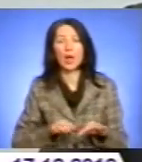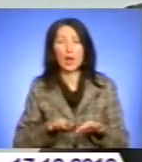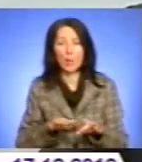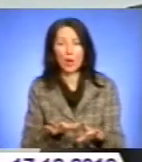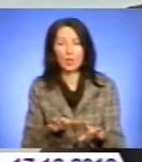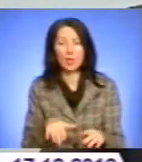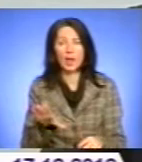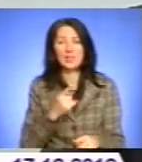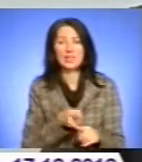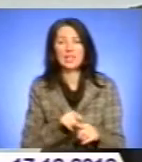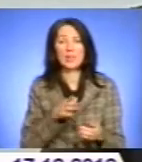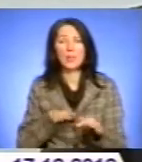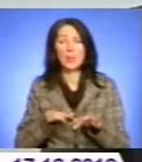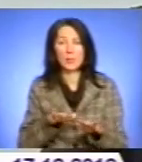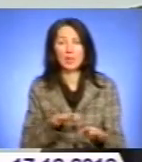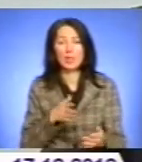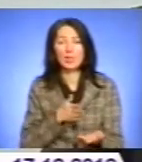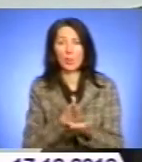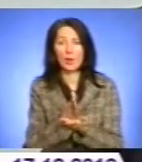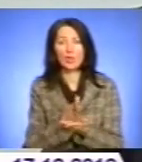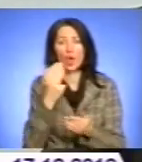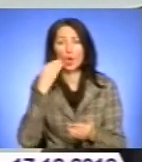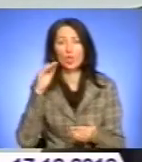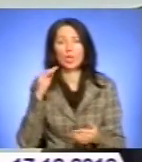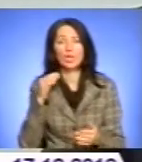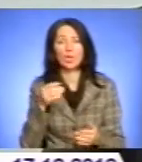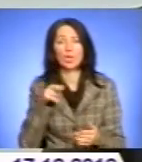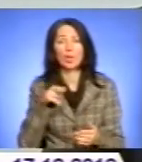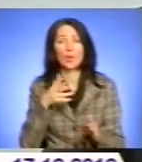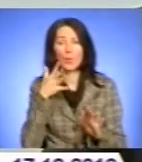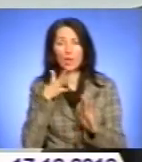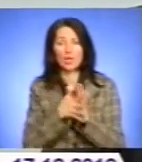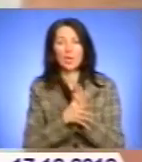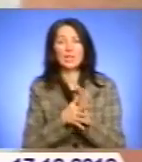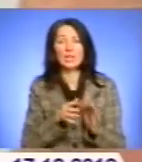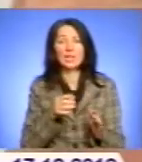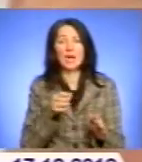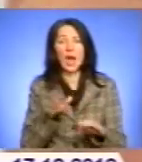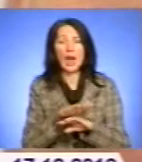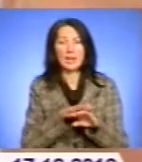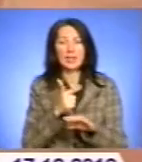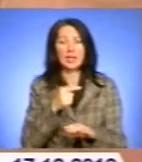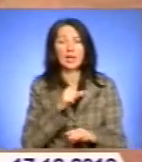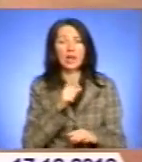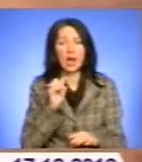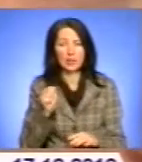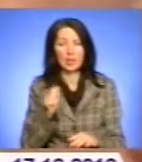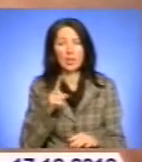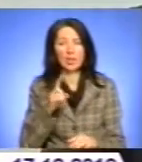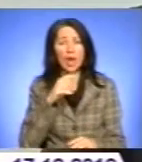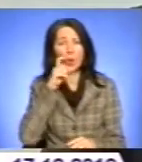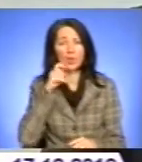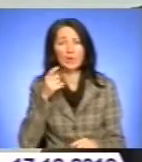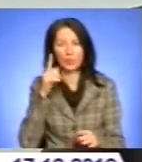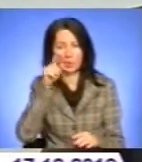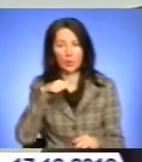на улучшение прозрачности рынка газа на Украине. Мы знаем, что на рынок